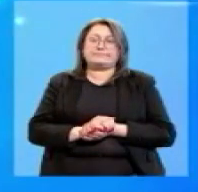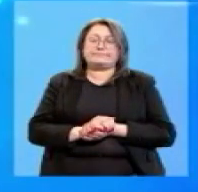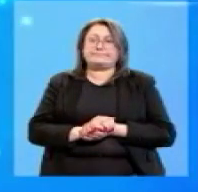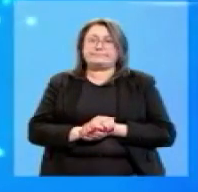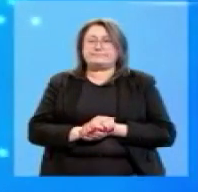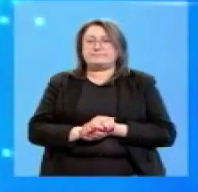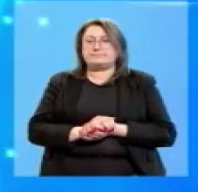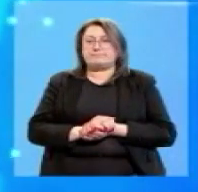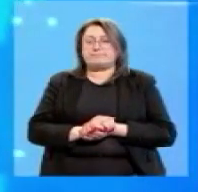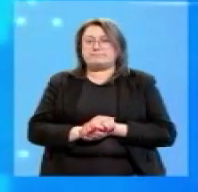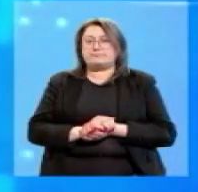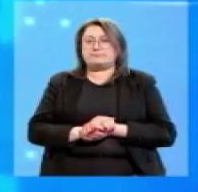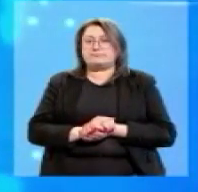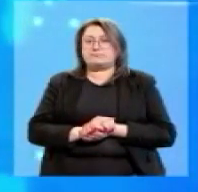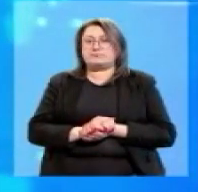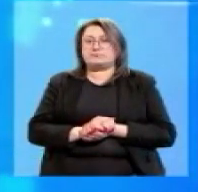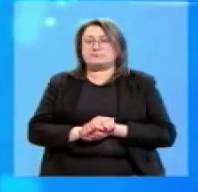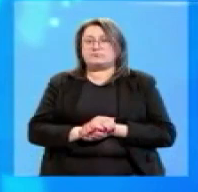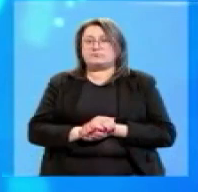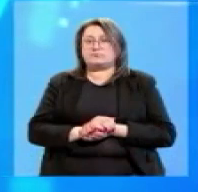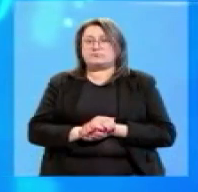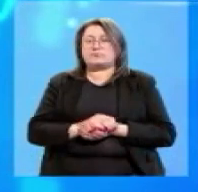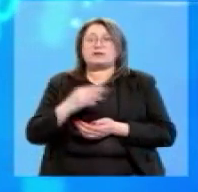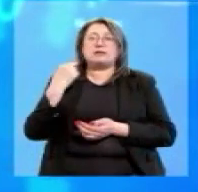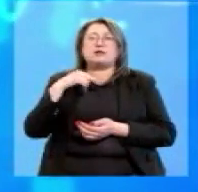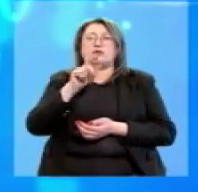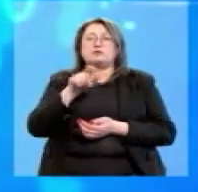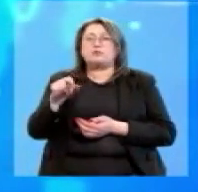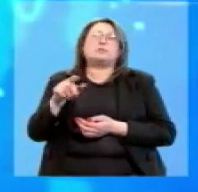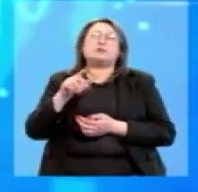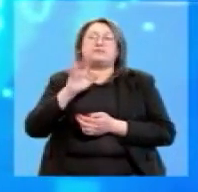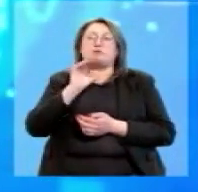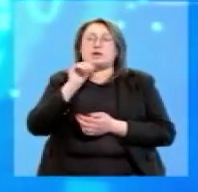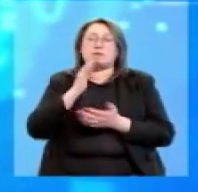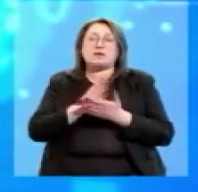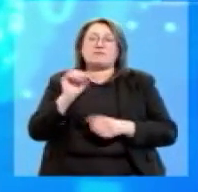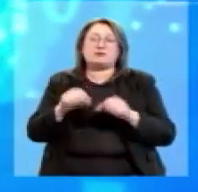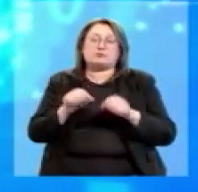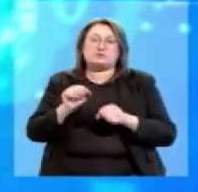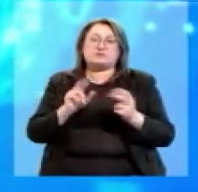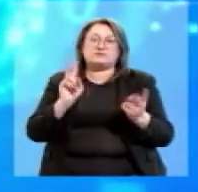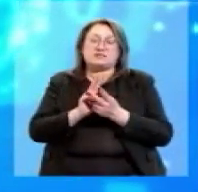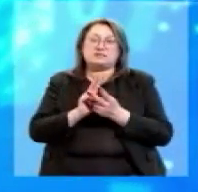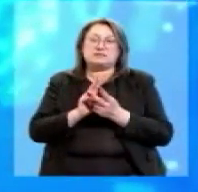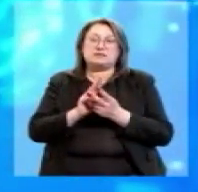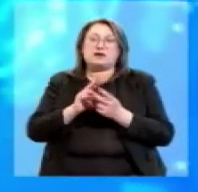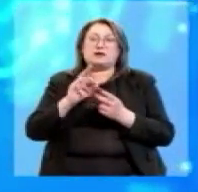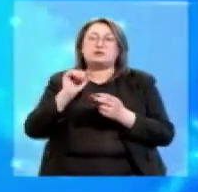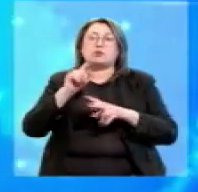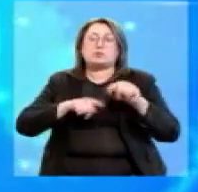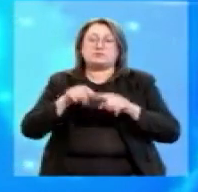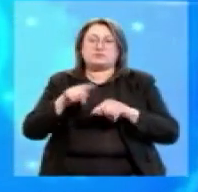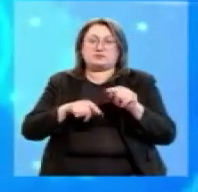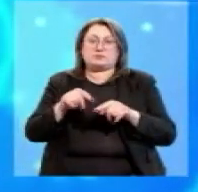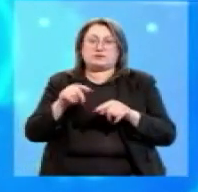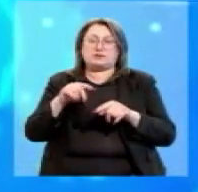Қостанайда жазасын өтеушілер туыстарымен кездесуге мүмкіндік алды. Бұл мақсатта нөмірі 40-шы қауіпсіздік барынша төмен мекемесінде